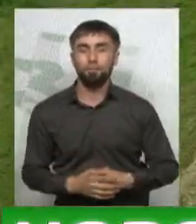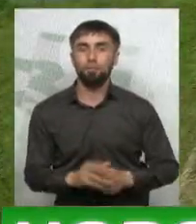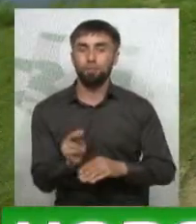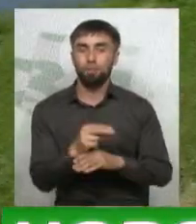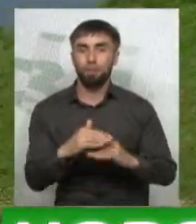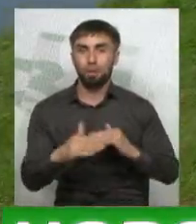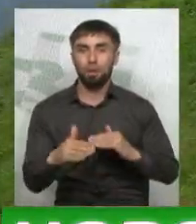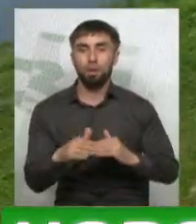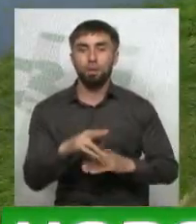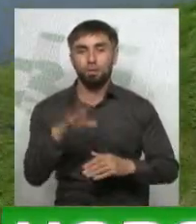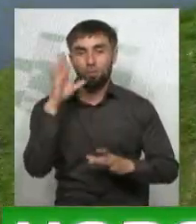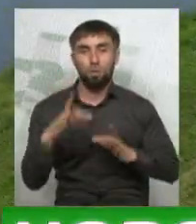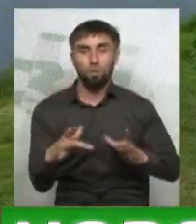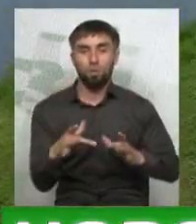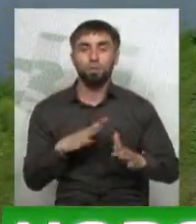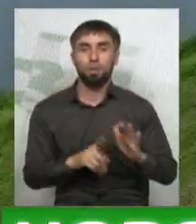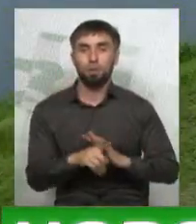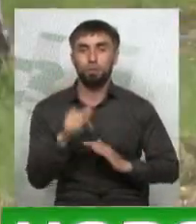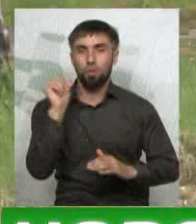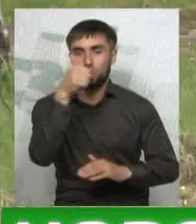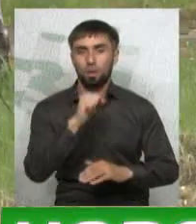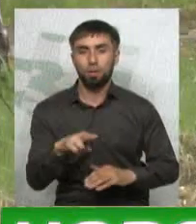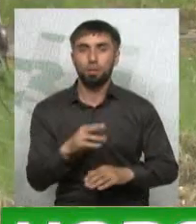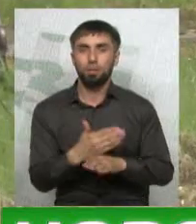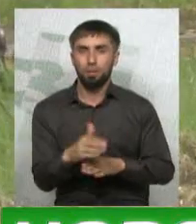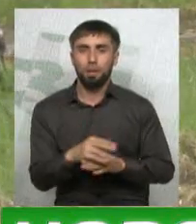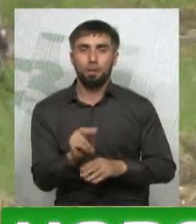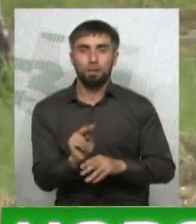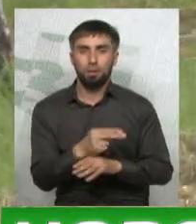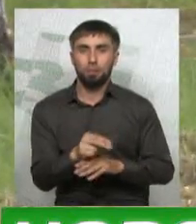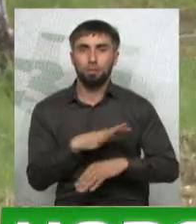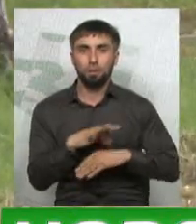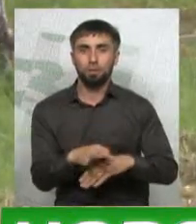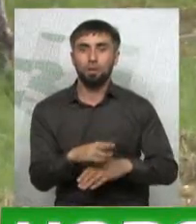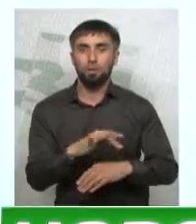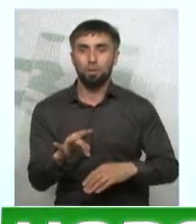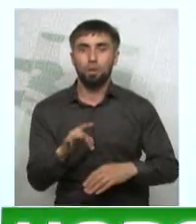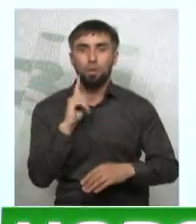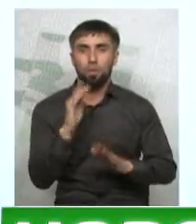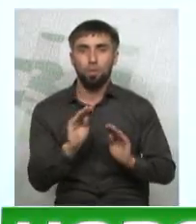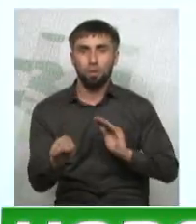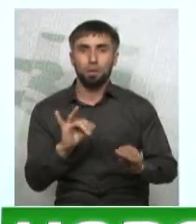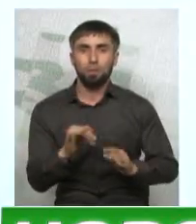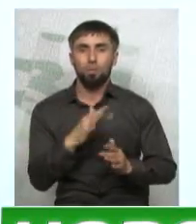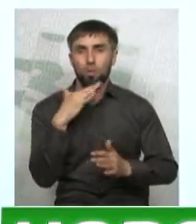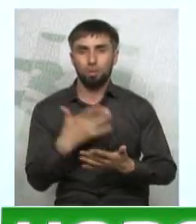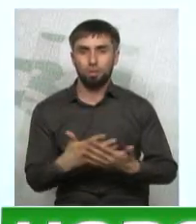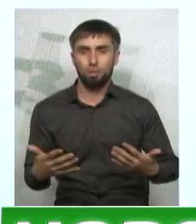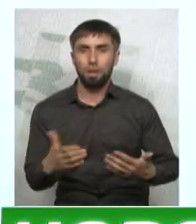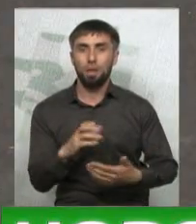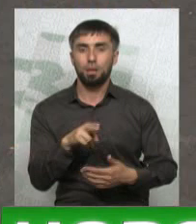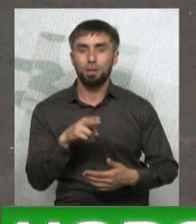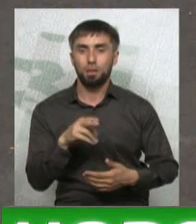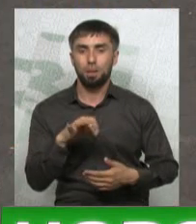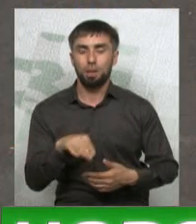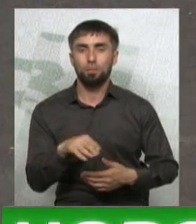Благоустройство территории пруда началось в апреле прошлого года. Постепенно выполнялись ремонтные работы, тротуары, озеленение и многое другое. Скейт-площадка